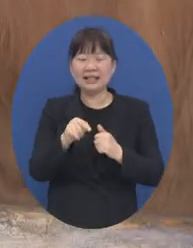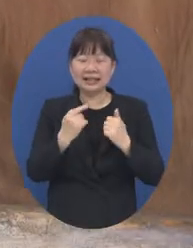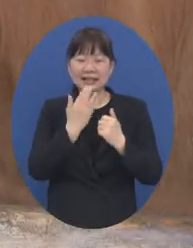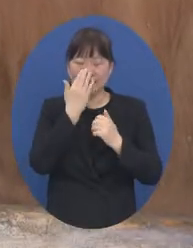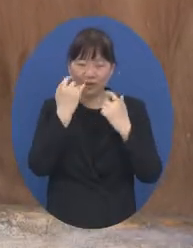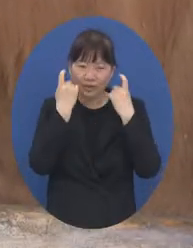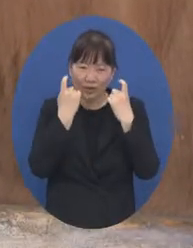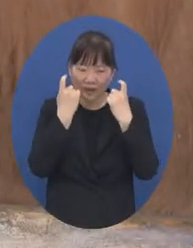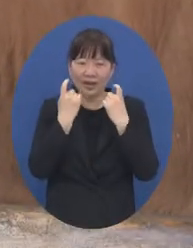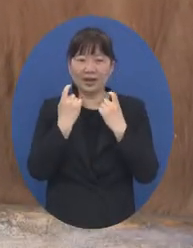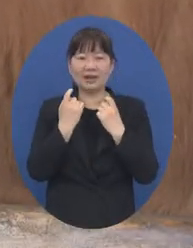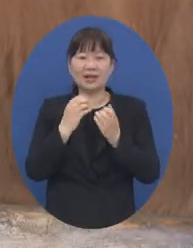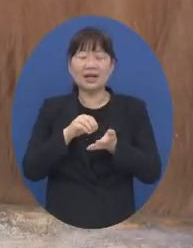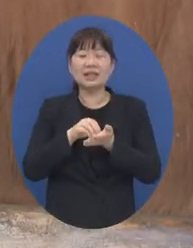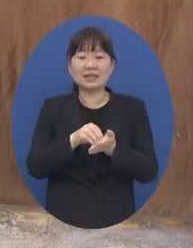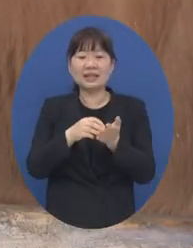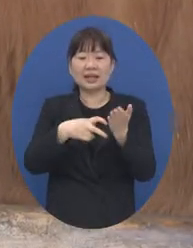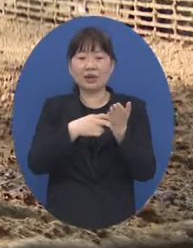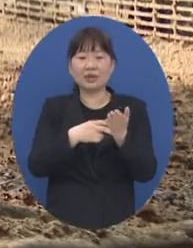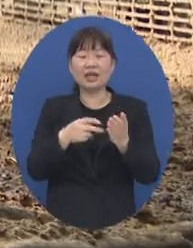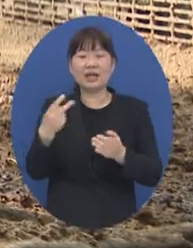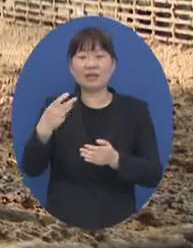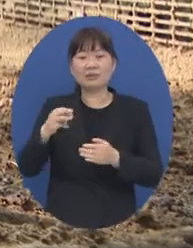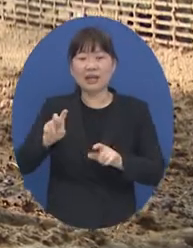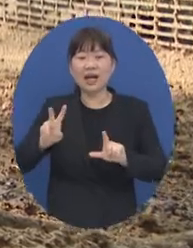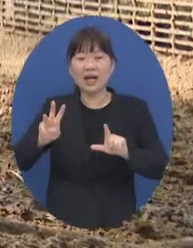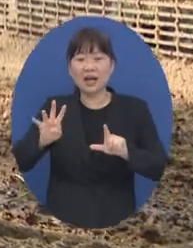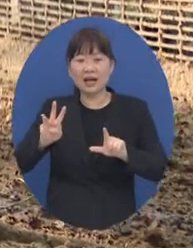입장권은 오는 2024년까지 사용할 수 있고